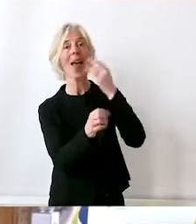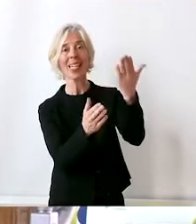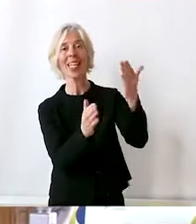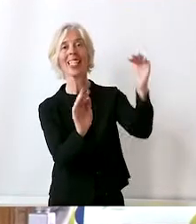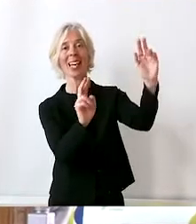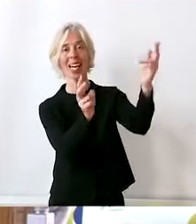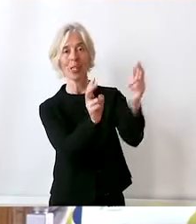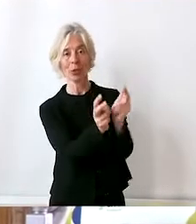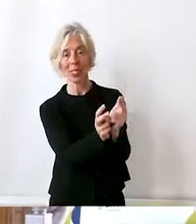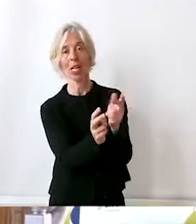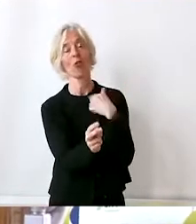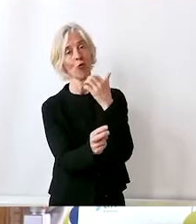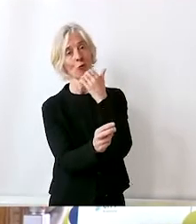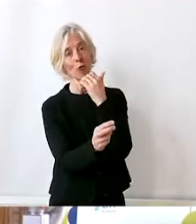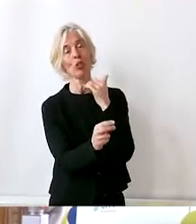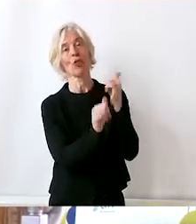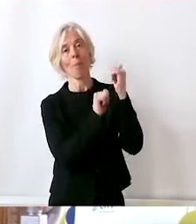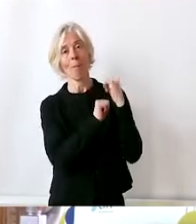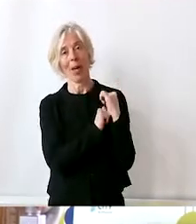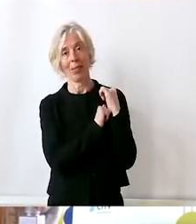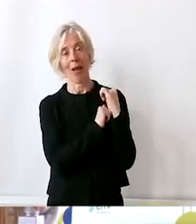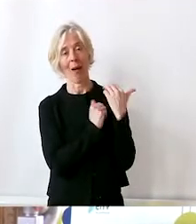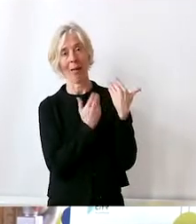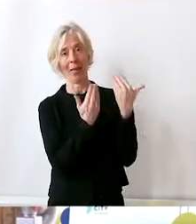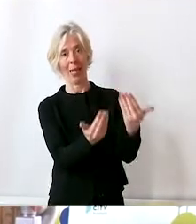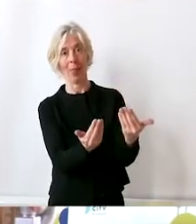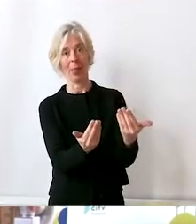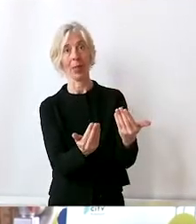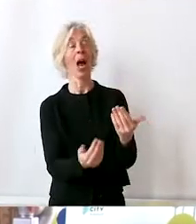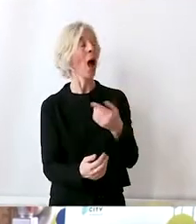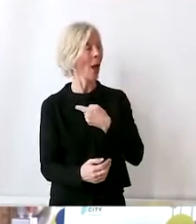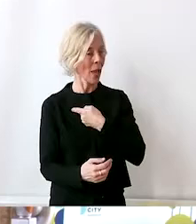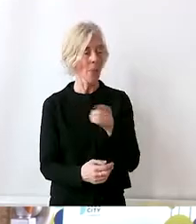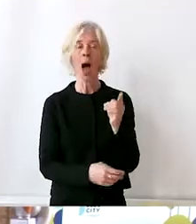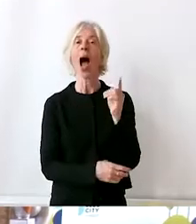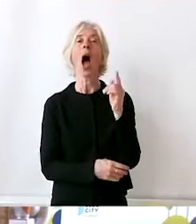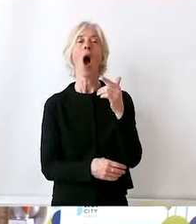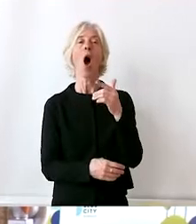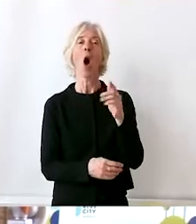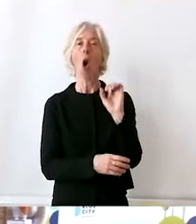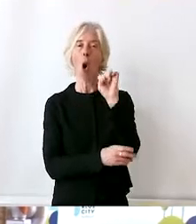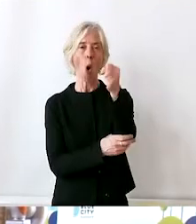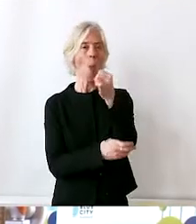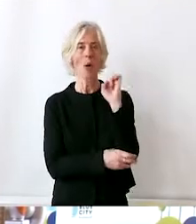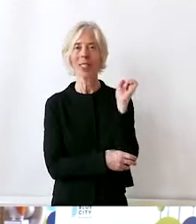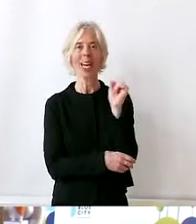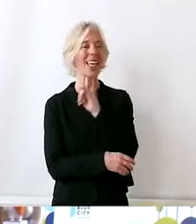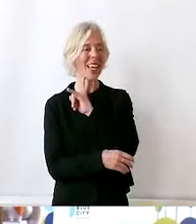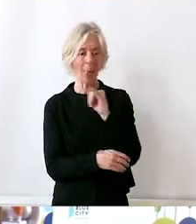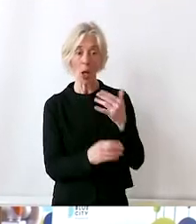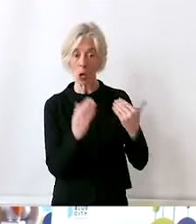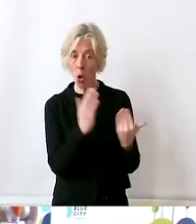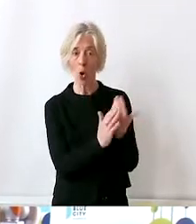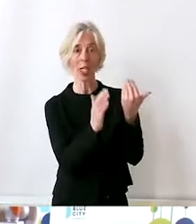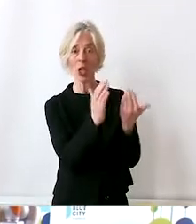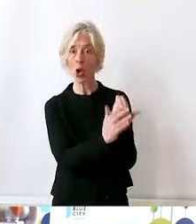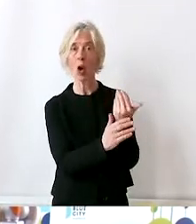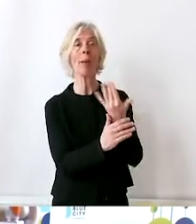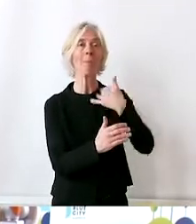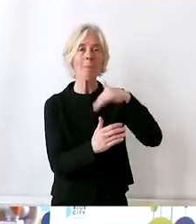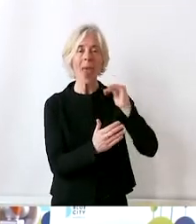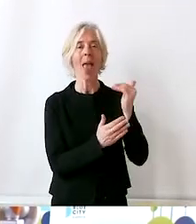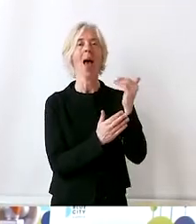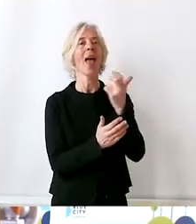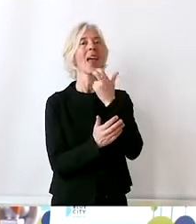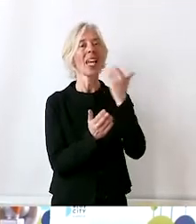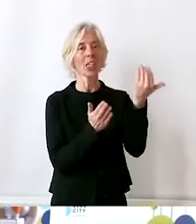und unseren Beitrag zu leisten. Jeder Roboter ist energiesparender in der neuen Generation als in der davor. Und das